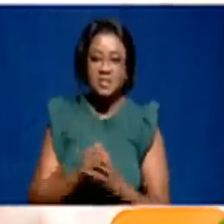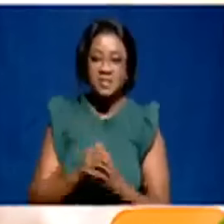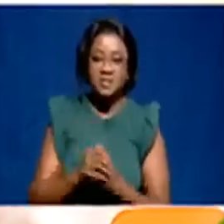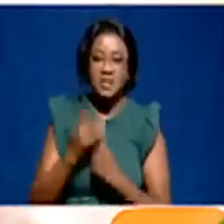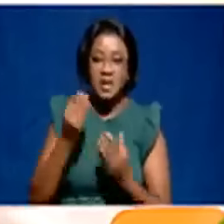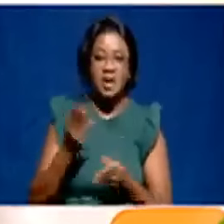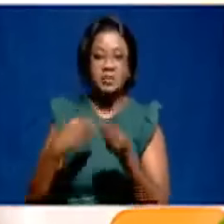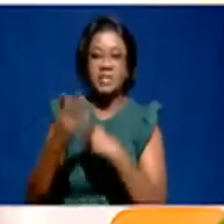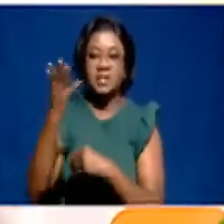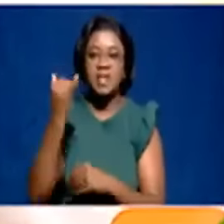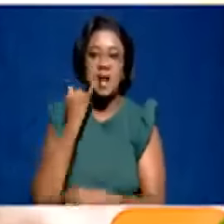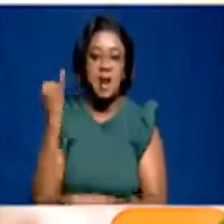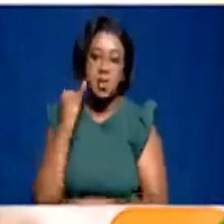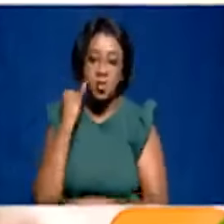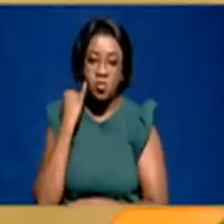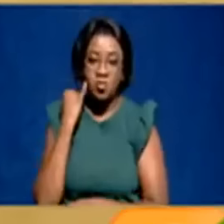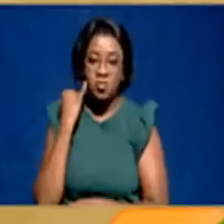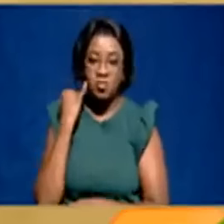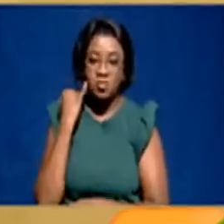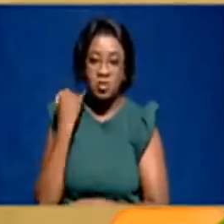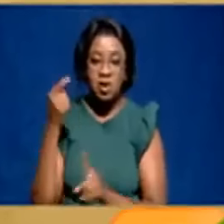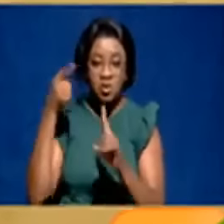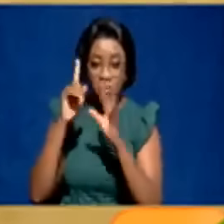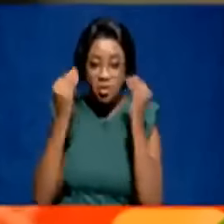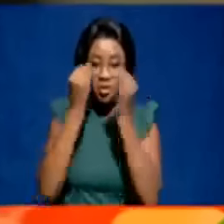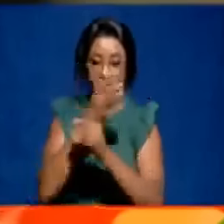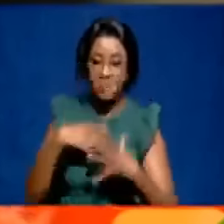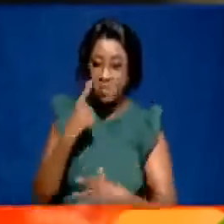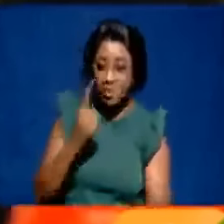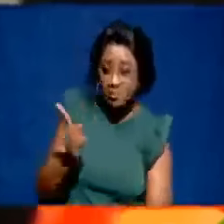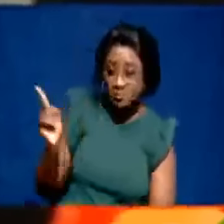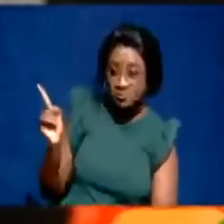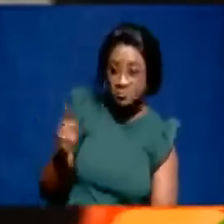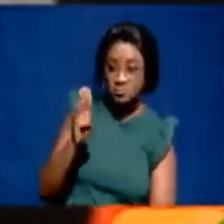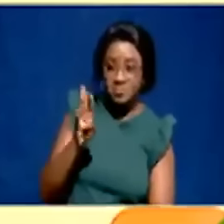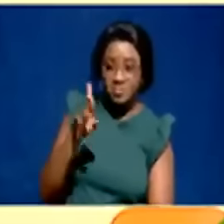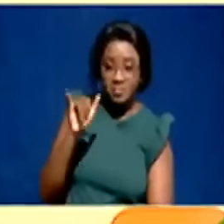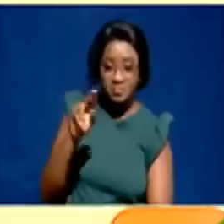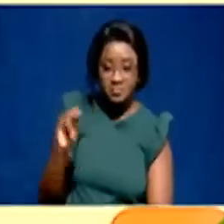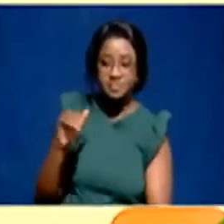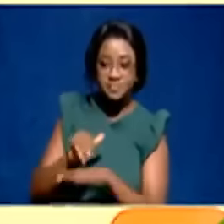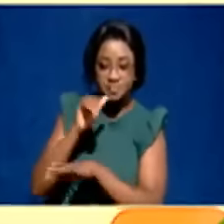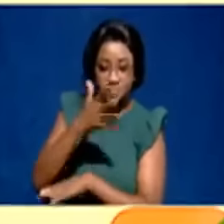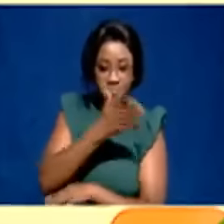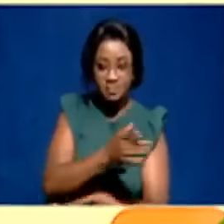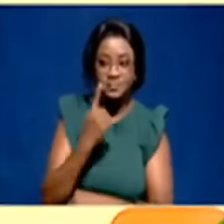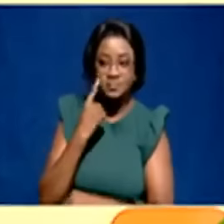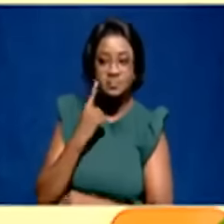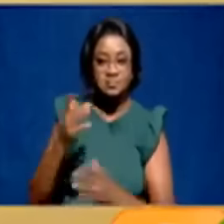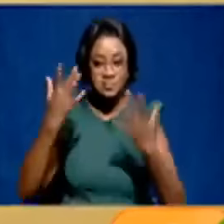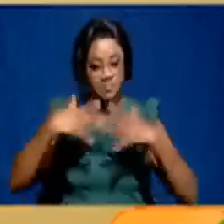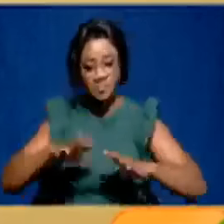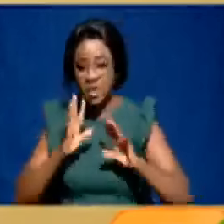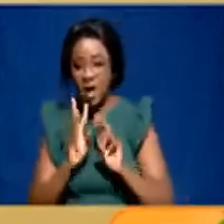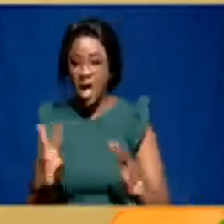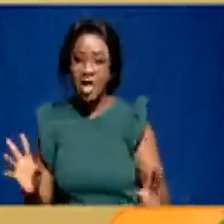Imeenda Nakuru. Hii ni kuosha wasee. Kijana huyu kwa jina Brian ndiye hutangulia kutumwa, akionekana mtulivu na